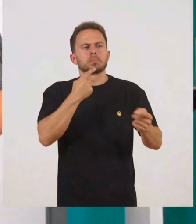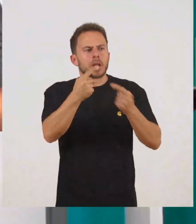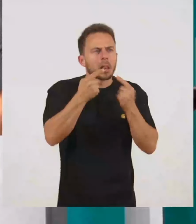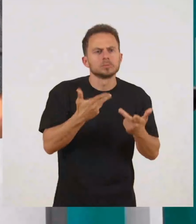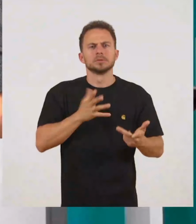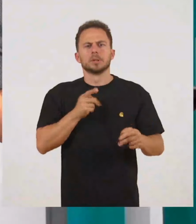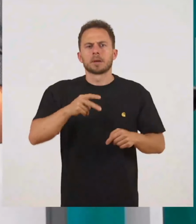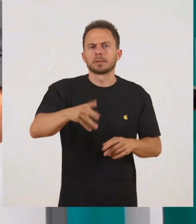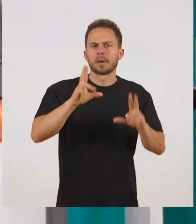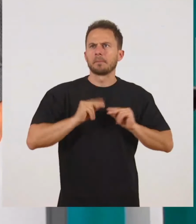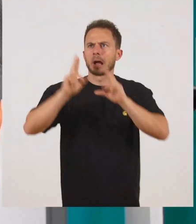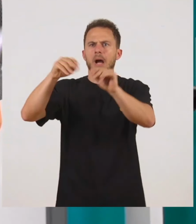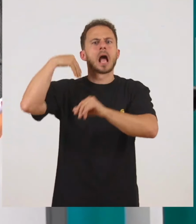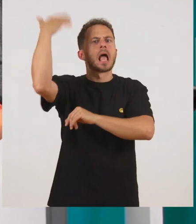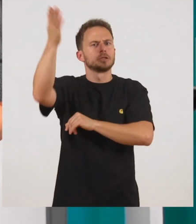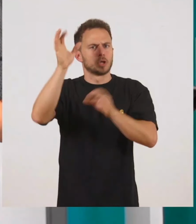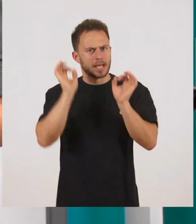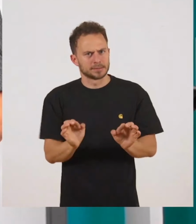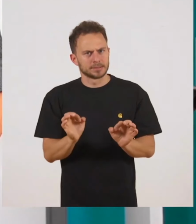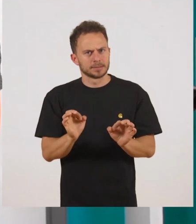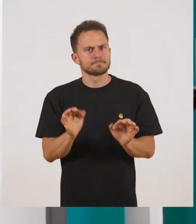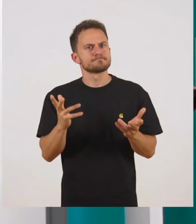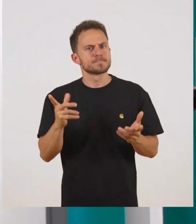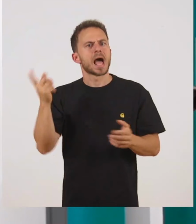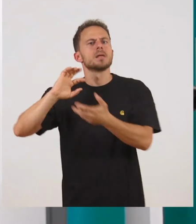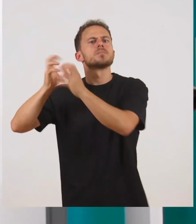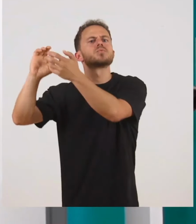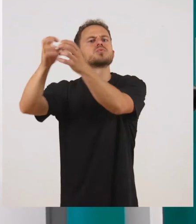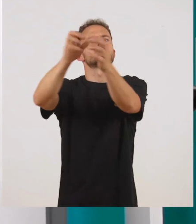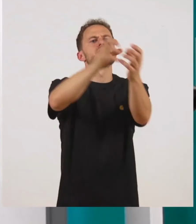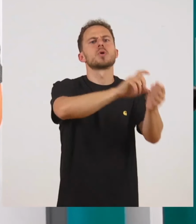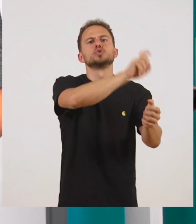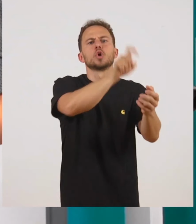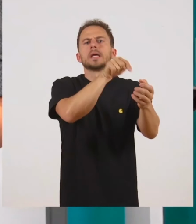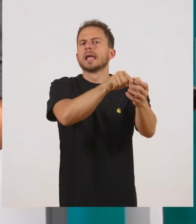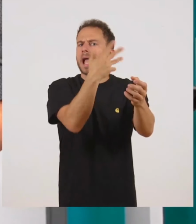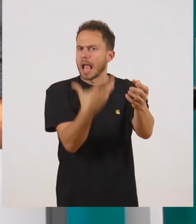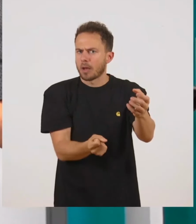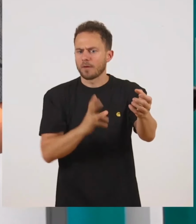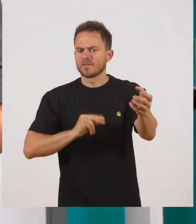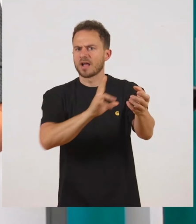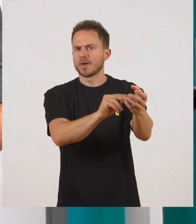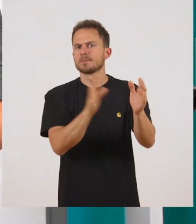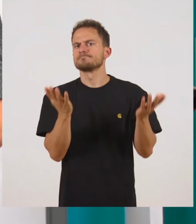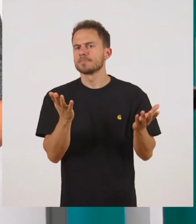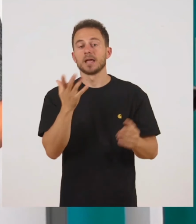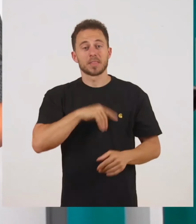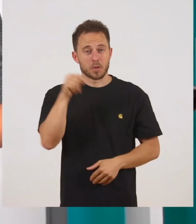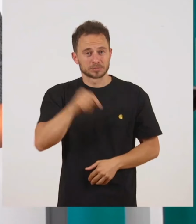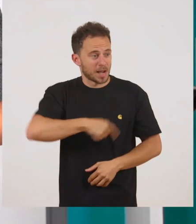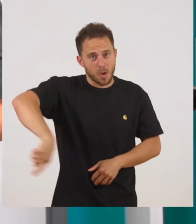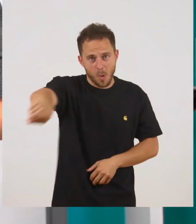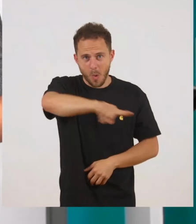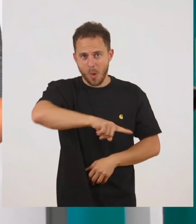δούμε παιδιά. Και τελικά υπάρχει όντως ζωή σε άλλους πλανήτες. Θέλω λοιπόν ένα σημειωματάριο σήμερα να έχετε και ένα